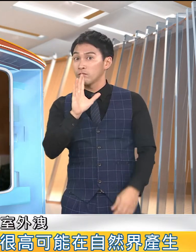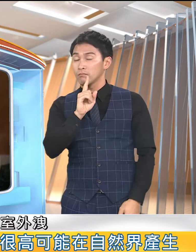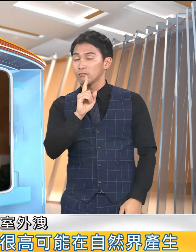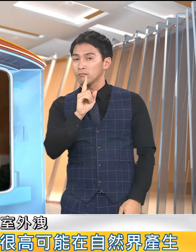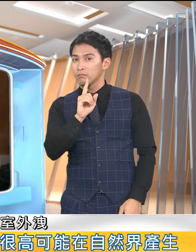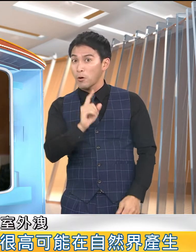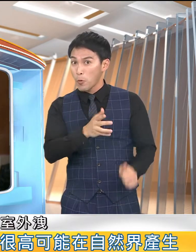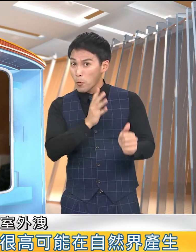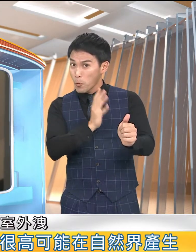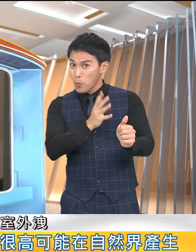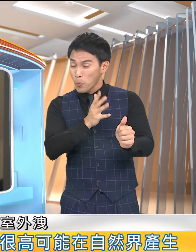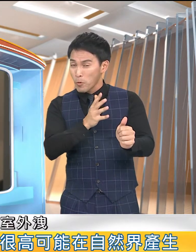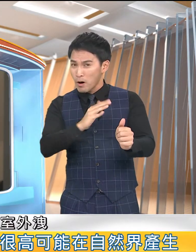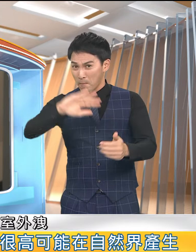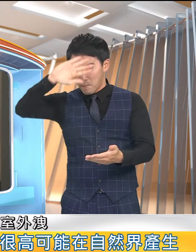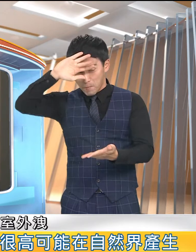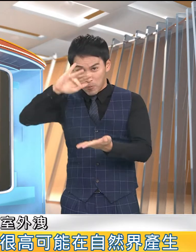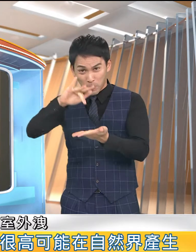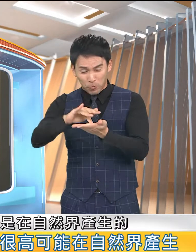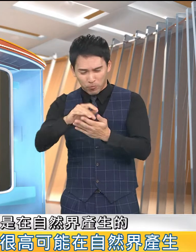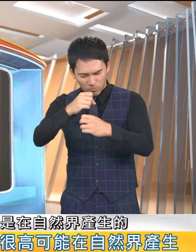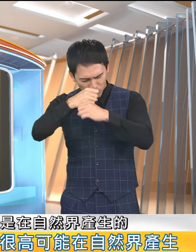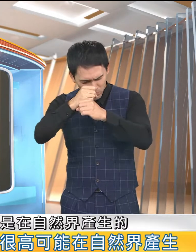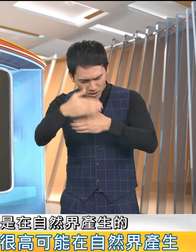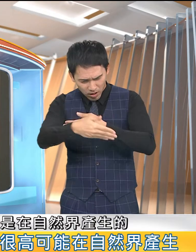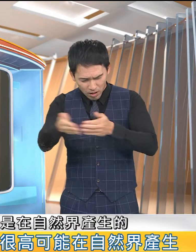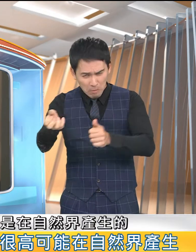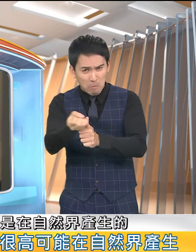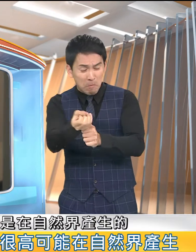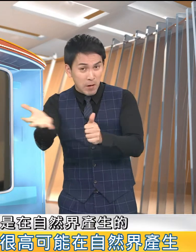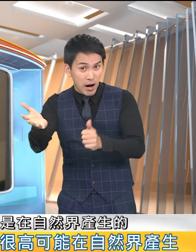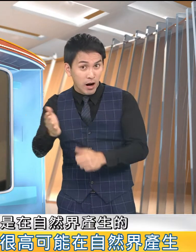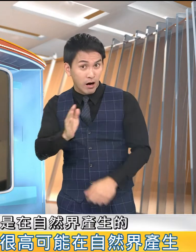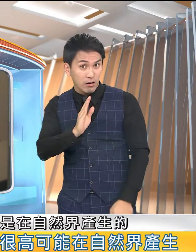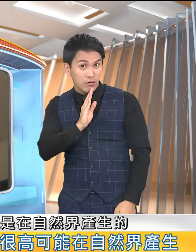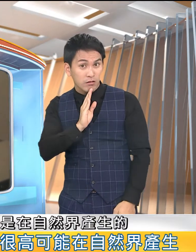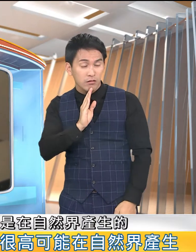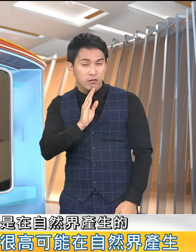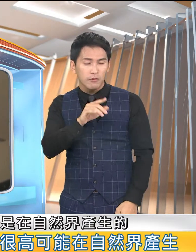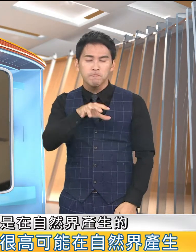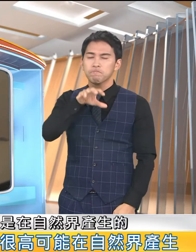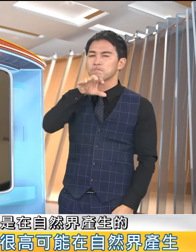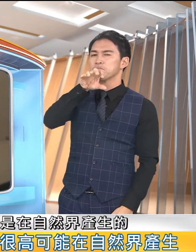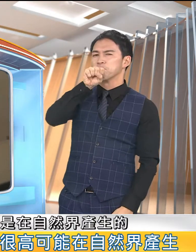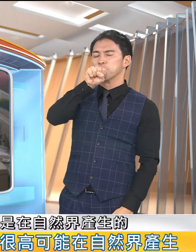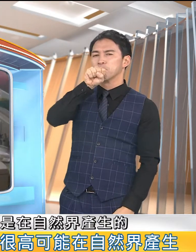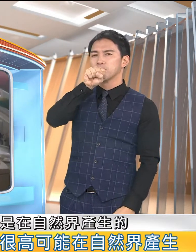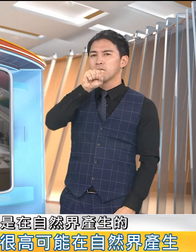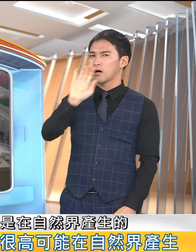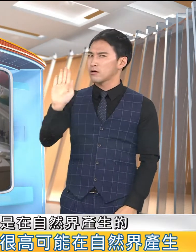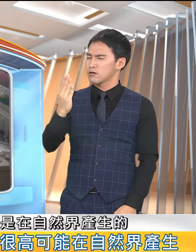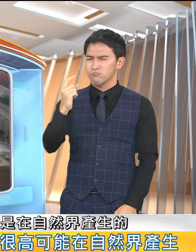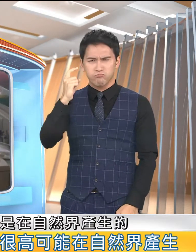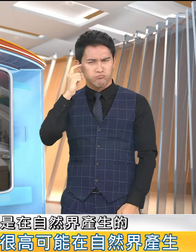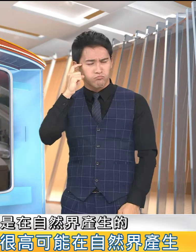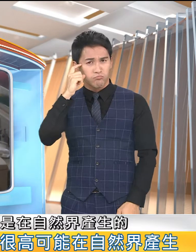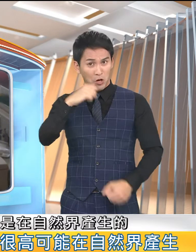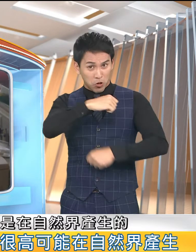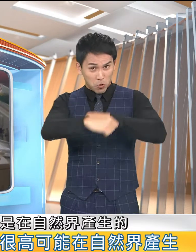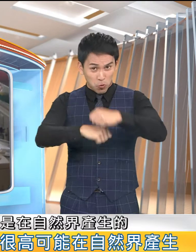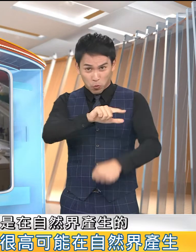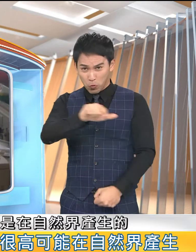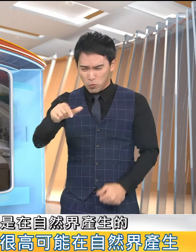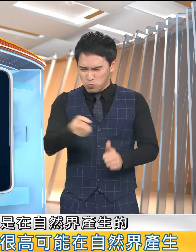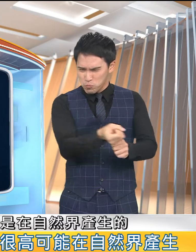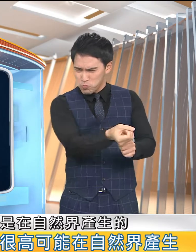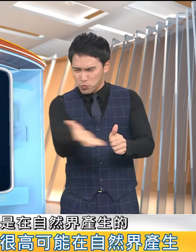认病毒从实验室外泄，也强调有很高的可能是在自然